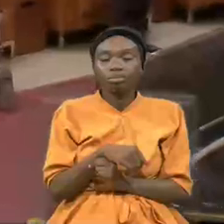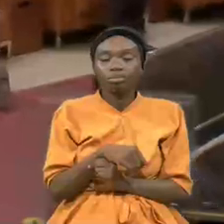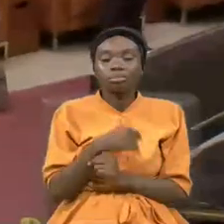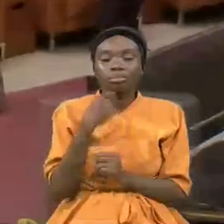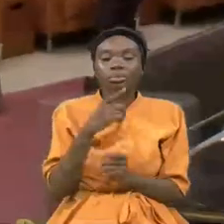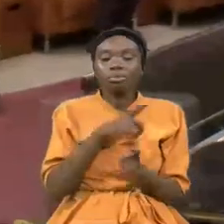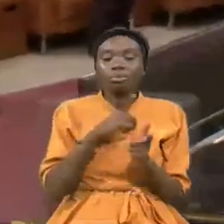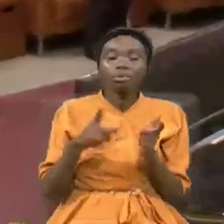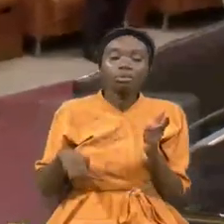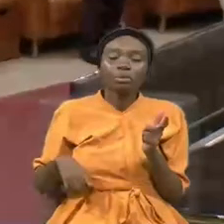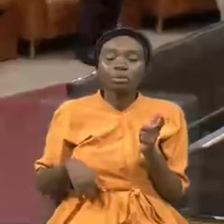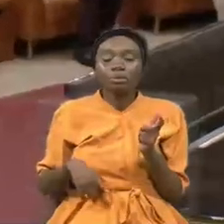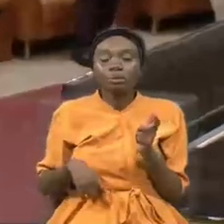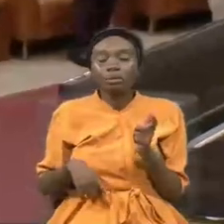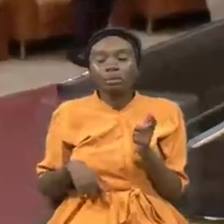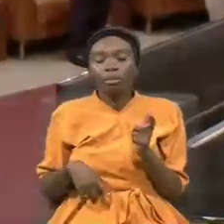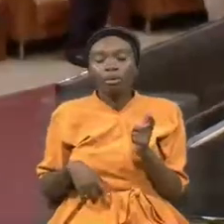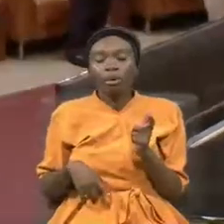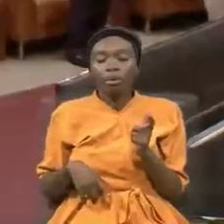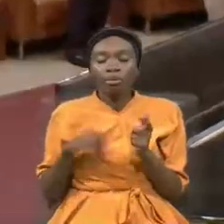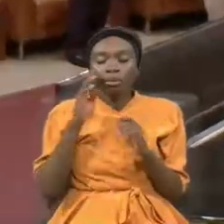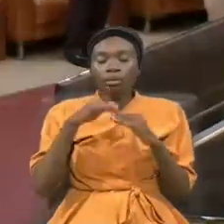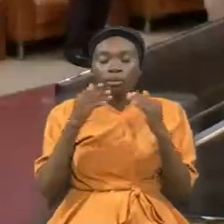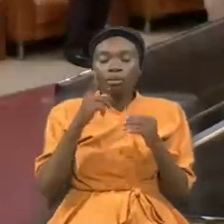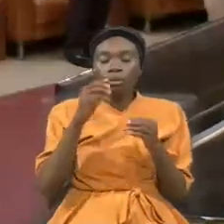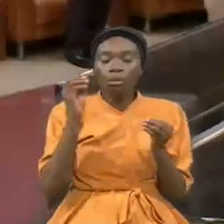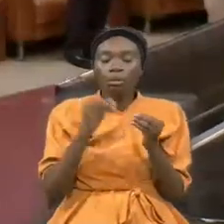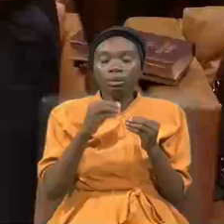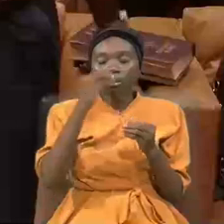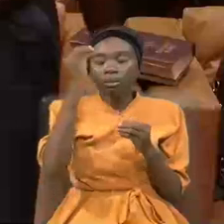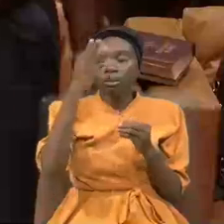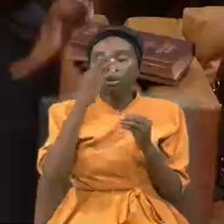Parlez au Seigneur, il vous accordera plus de grâce